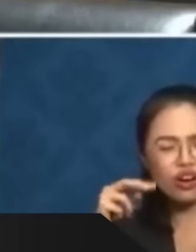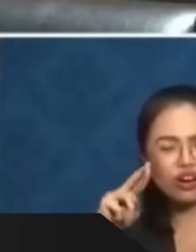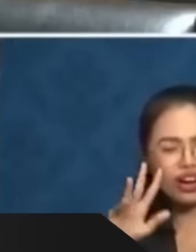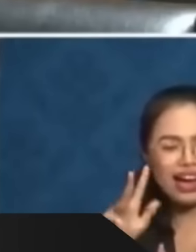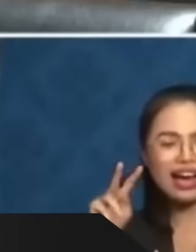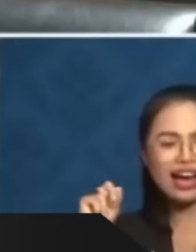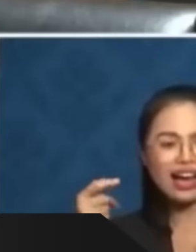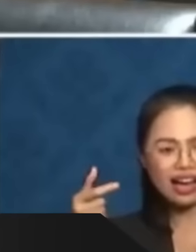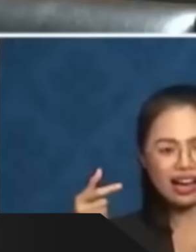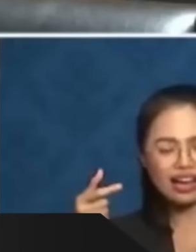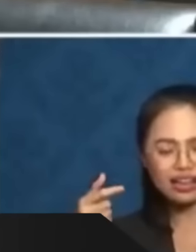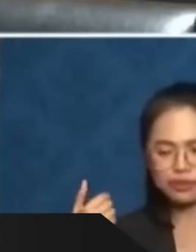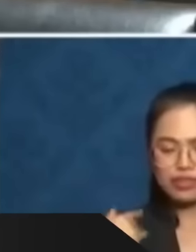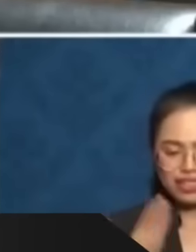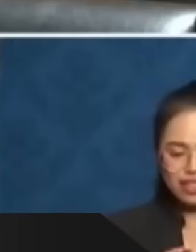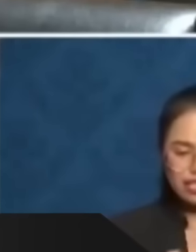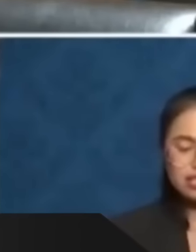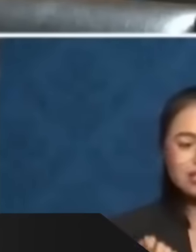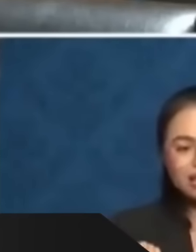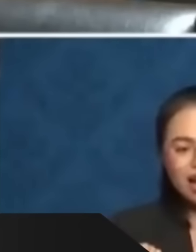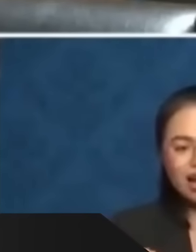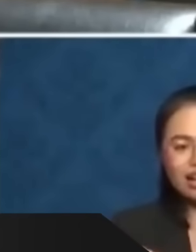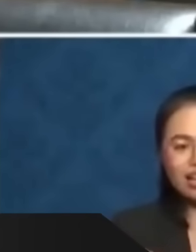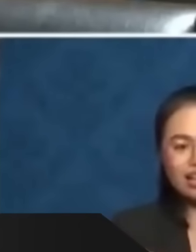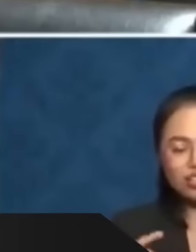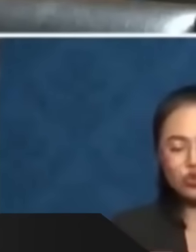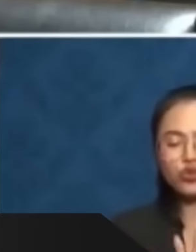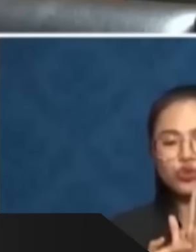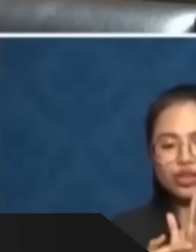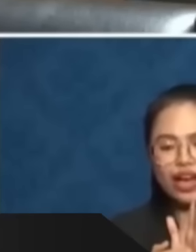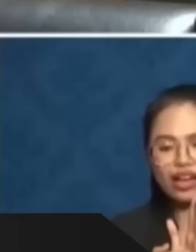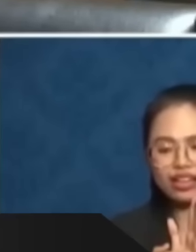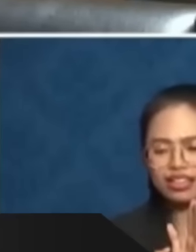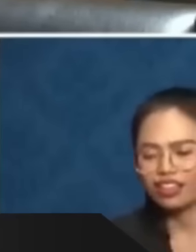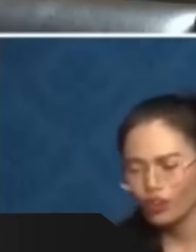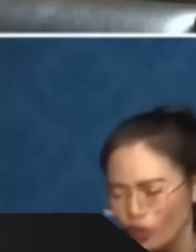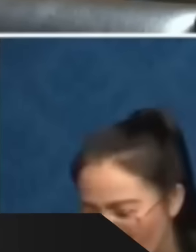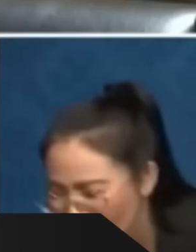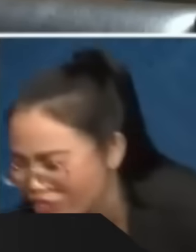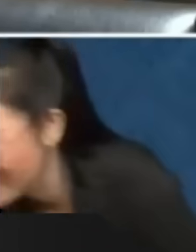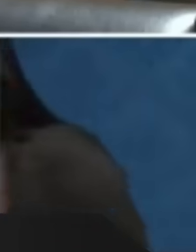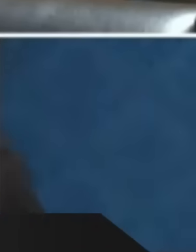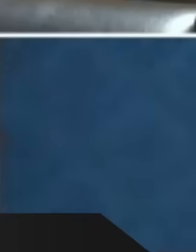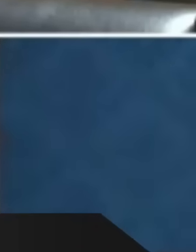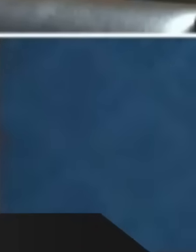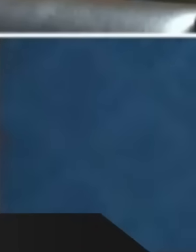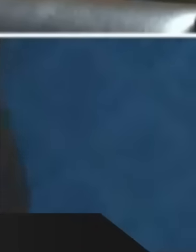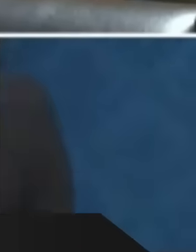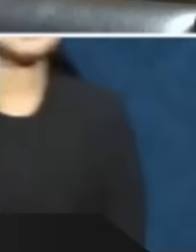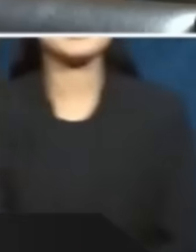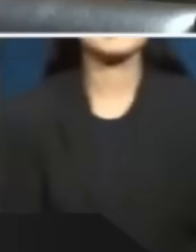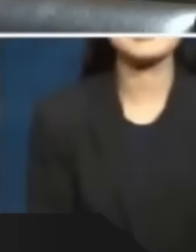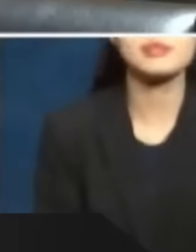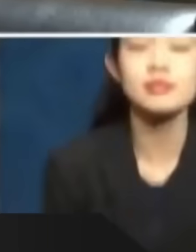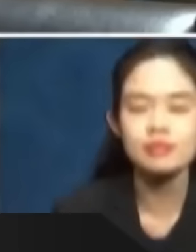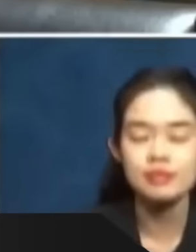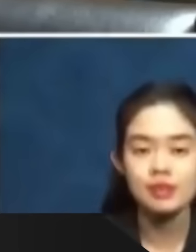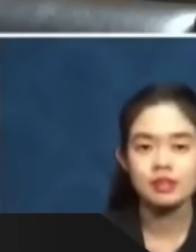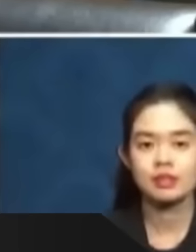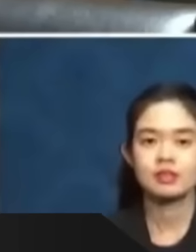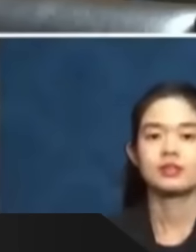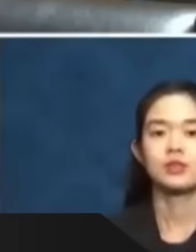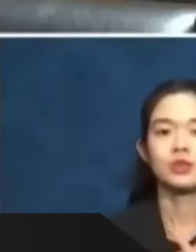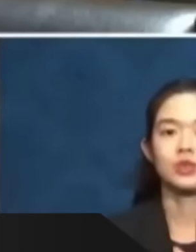ตนได้สอบถามตั้งแต่ปี2561ว่าเกิดอะไรขึ้นเพราะบริษัทไอคอนกรุ๊ปเข้าไปสอบถามเรื่องจดทะเบียนจากนั้นสคบก็มีหนังสือไป